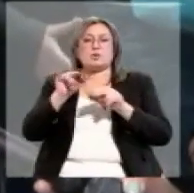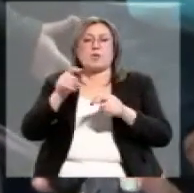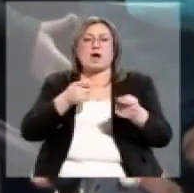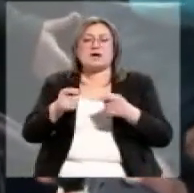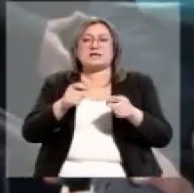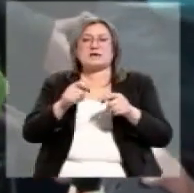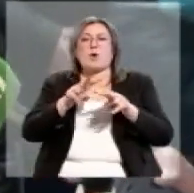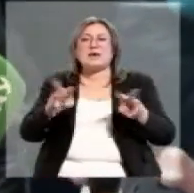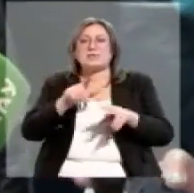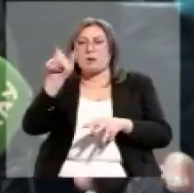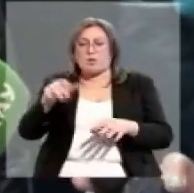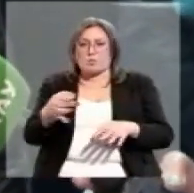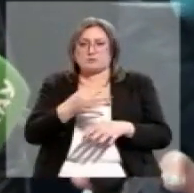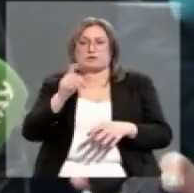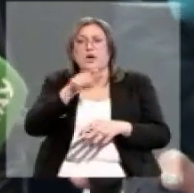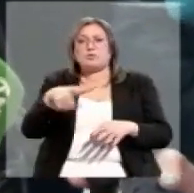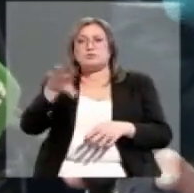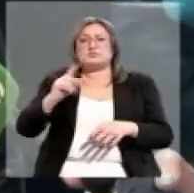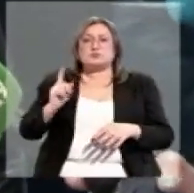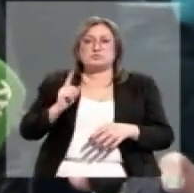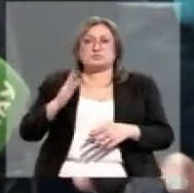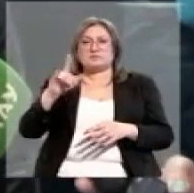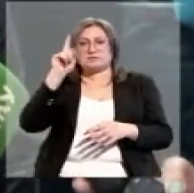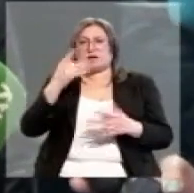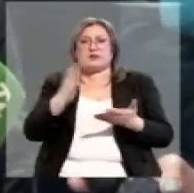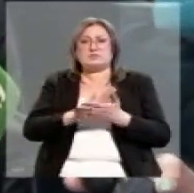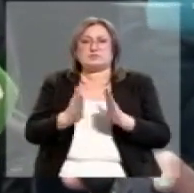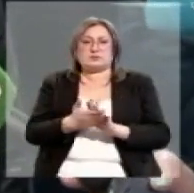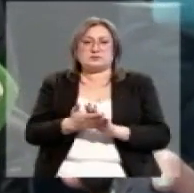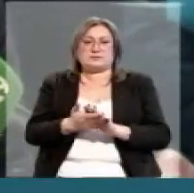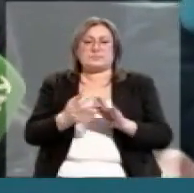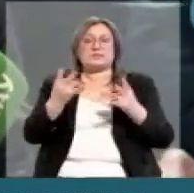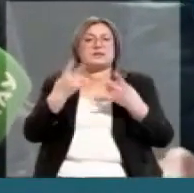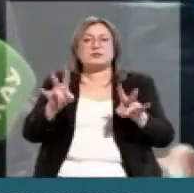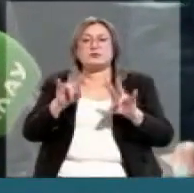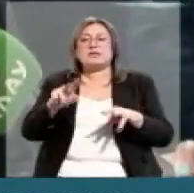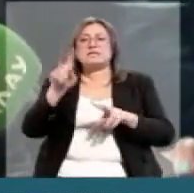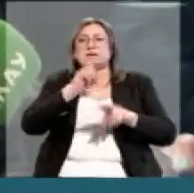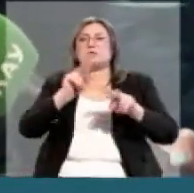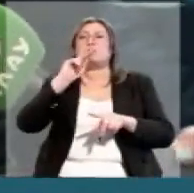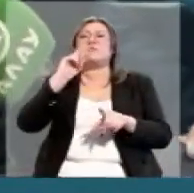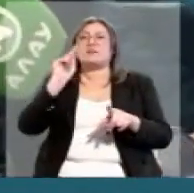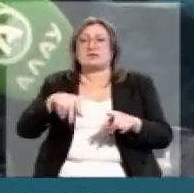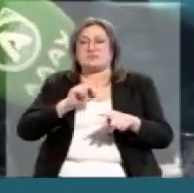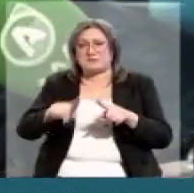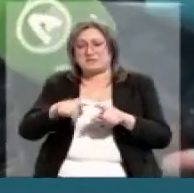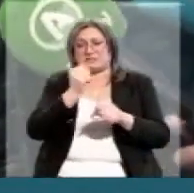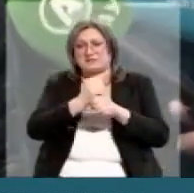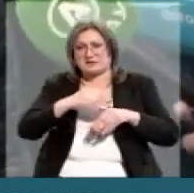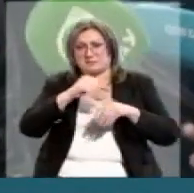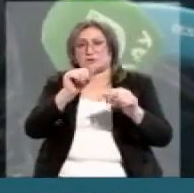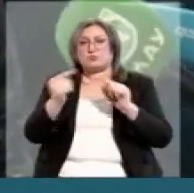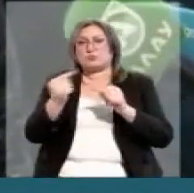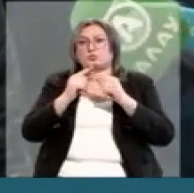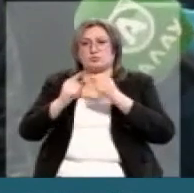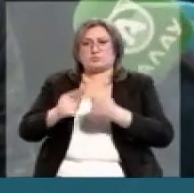Акимова области этот вопрос стоит. Люди ждут. Вы же знаете, какая ситуация. Не будем искать виноват, давайте быстро сделаем, друг другу